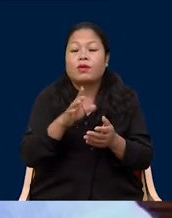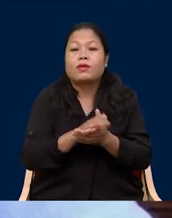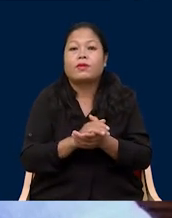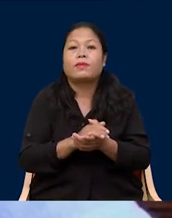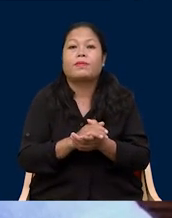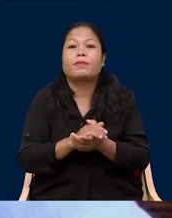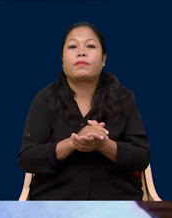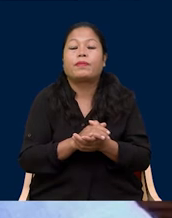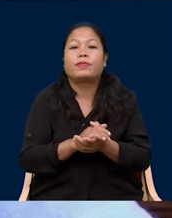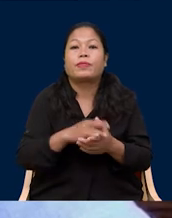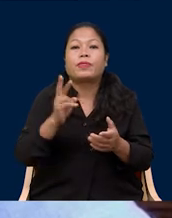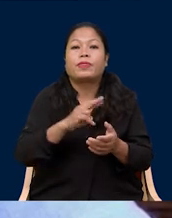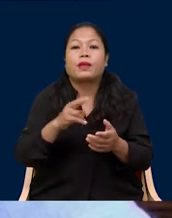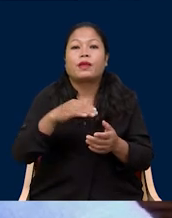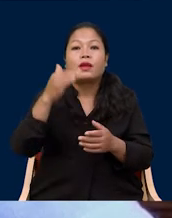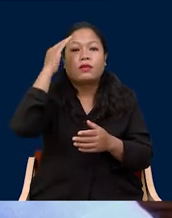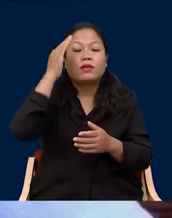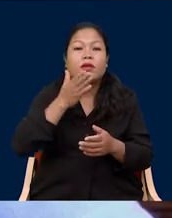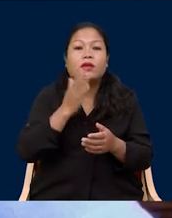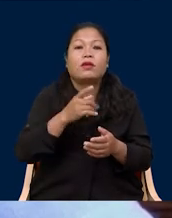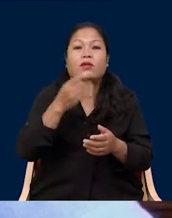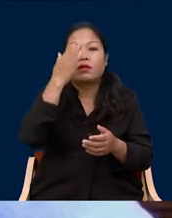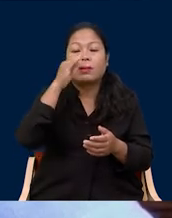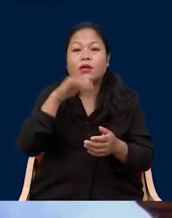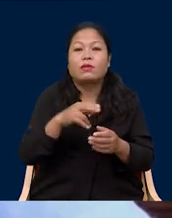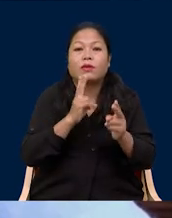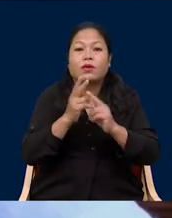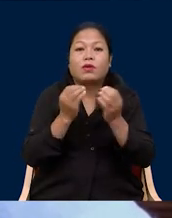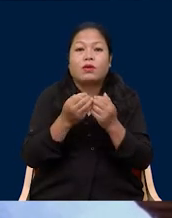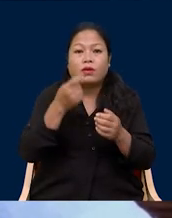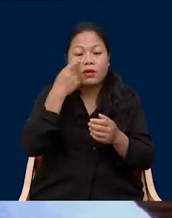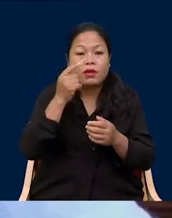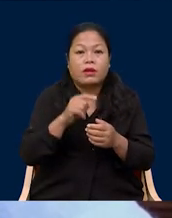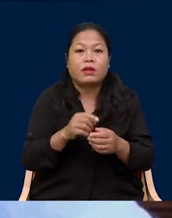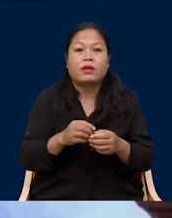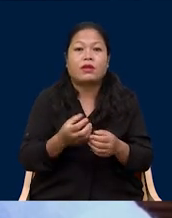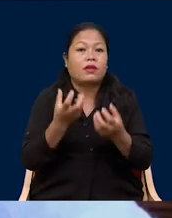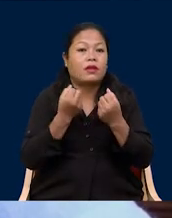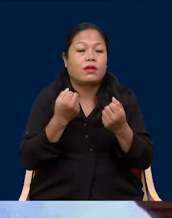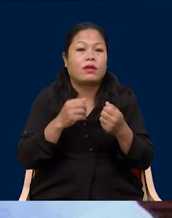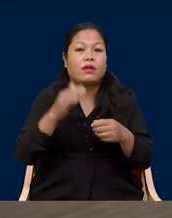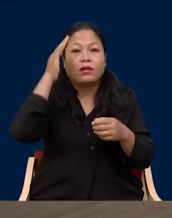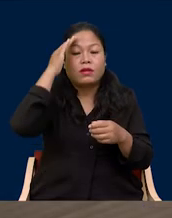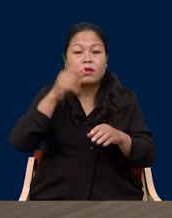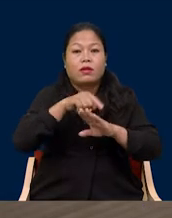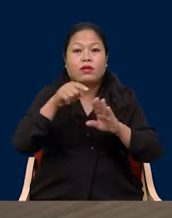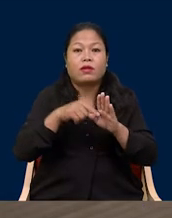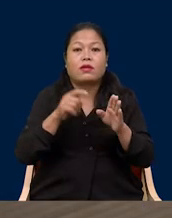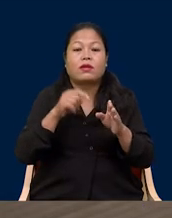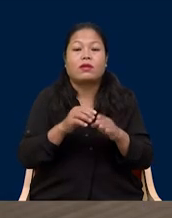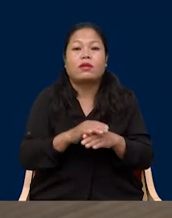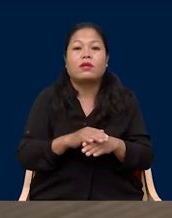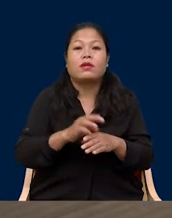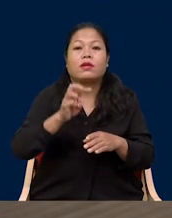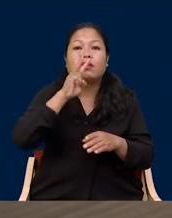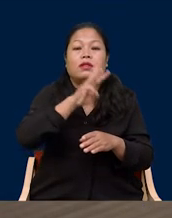भन्ने कुरा र यसको मोनिटरिङ इभ्यालुएसनको कुरा र पछि सरकारले पनि यसलाई चाहिँ कसरी ल्याउँछ भन्ने कुरा चाहिँ अझै हेर्ने नै बाँकी छ। सरकारले चाहिँ आफ्नो नीति